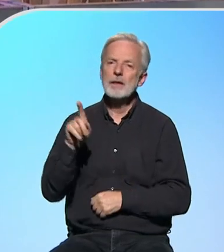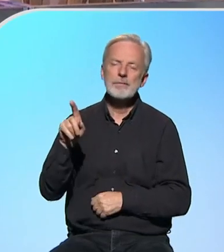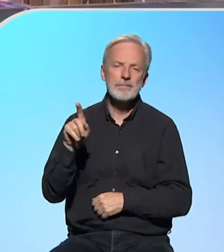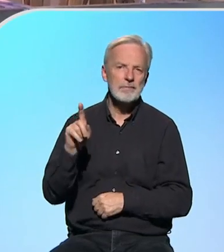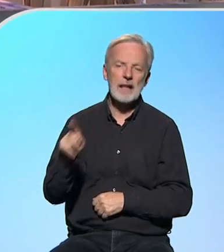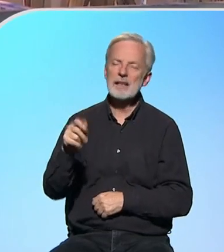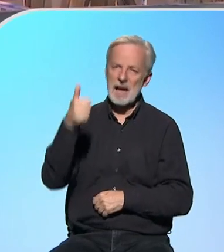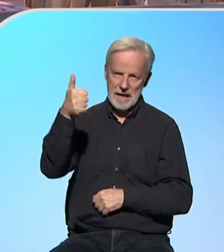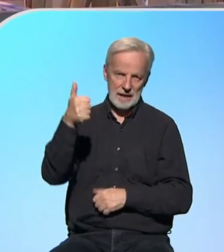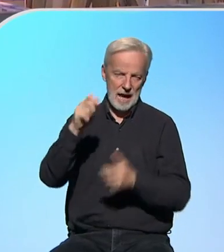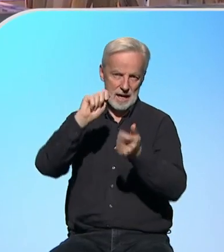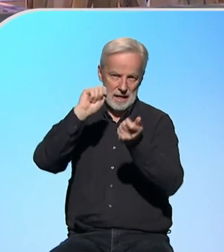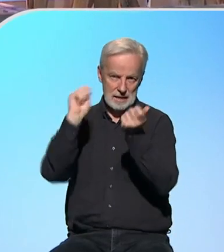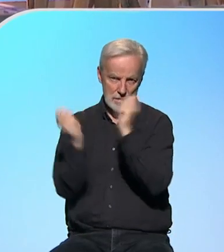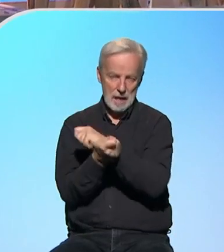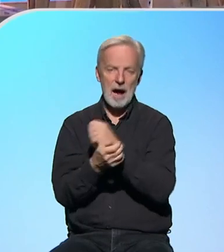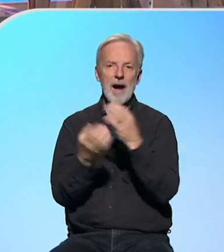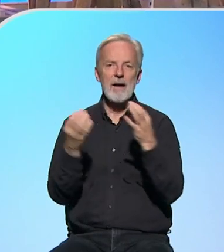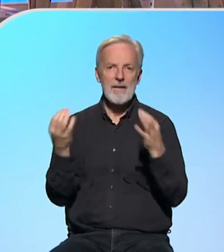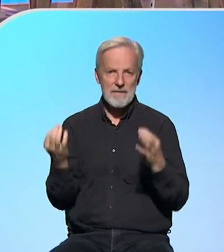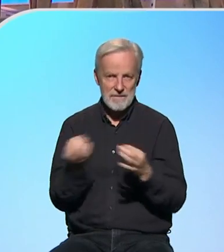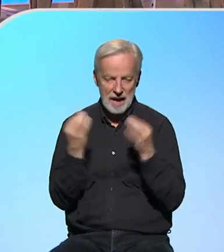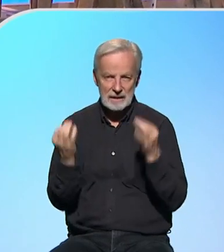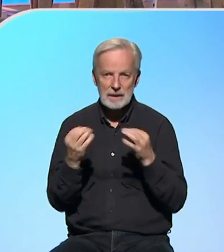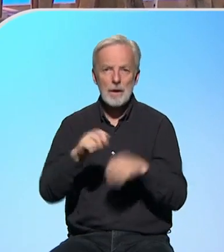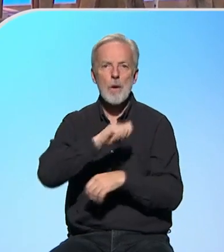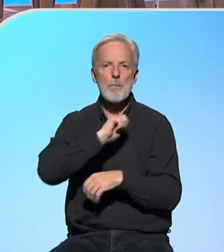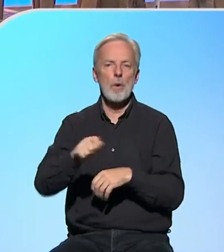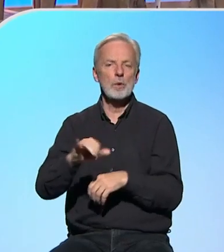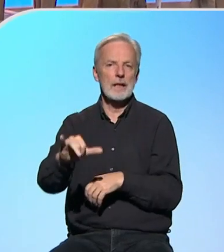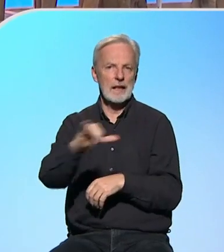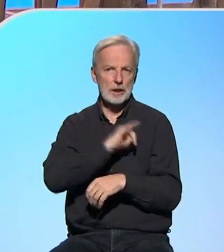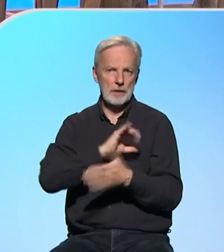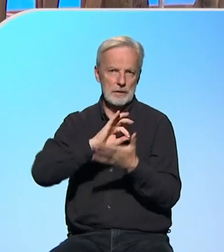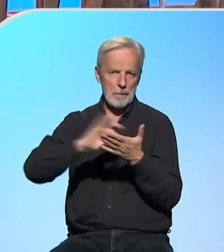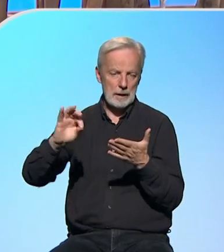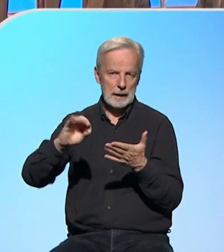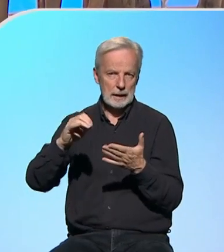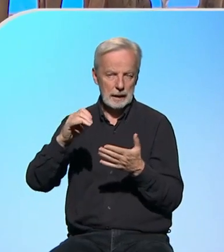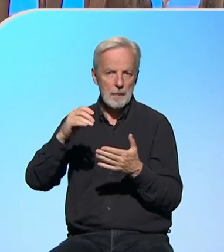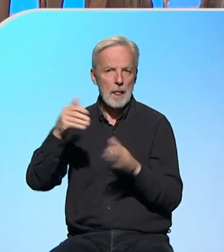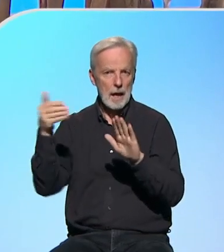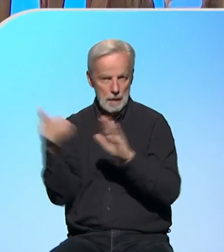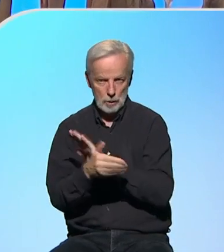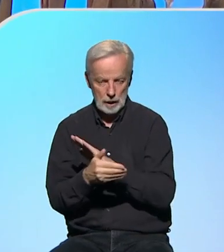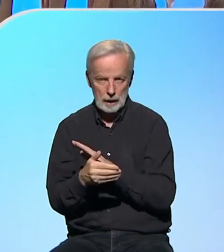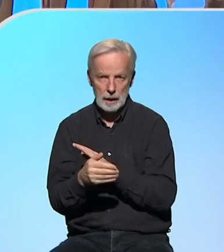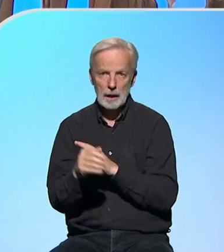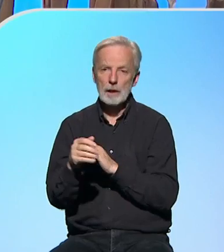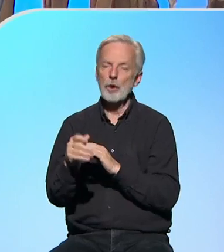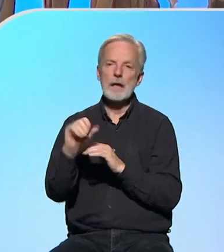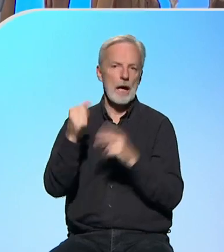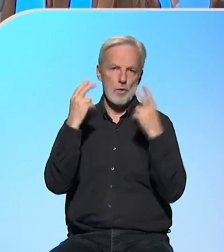ta, kterou budeme jako s klienty řešit nejvíc. Nicméně trošičku se tam i zlepšily podmínky pro to, kdy můžeme doplatit zcela bez